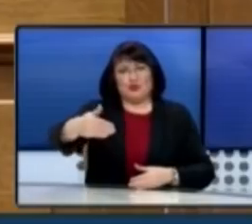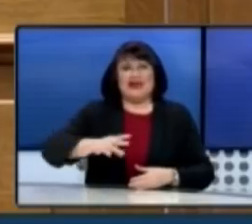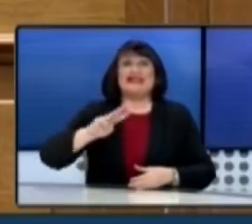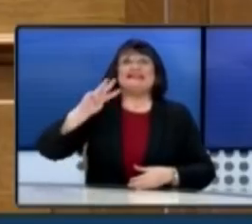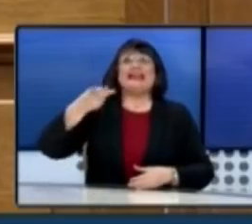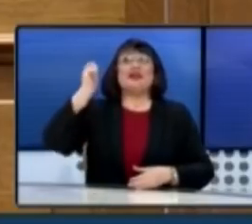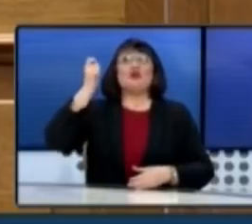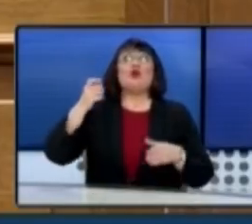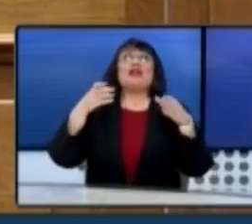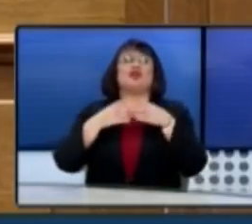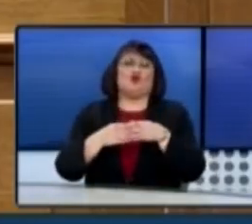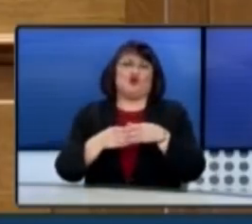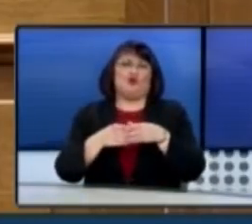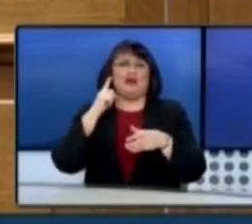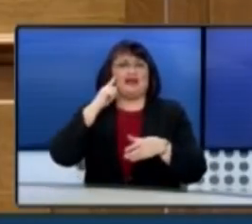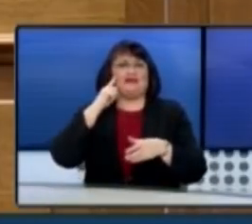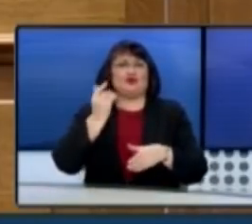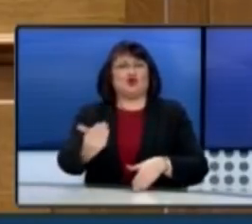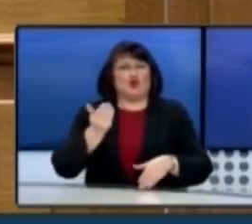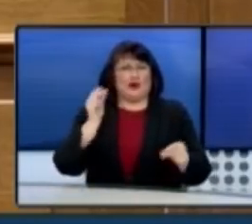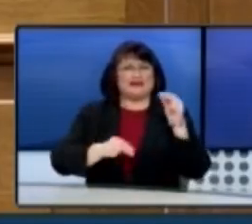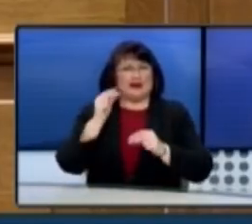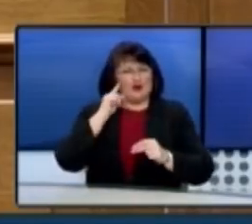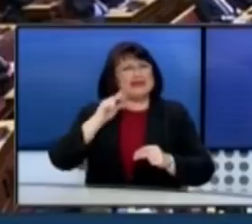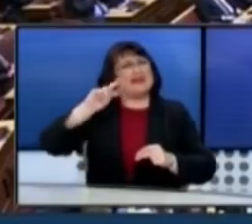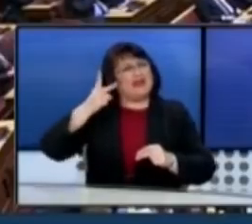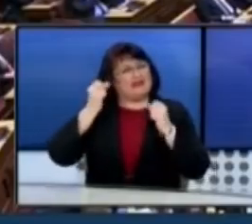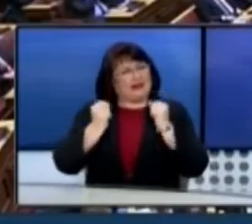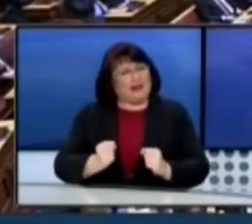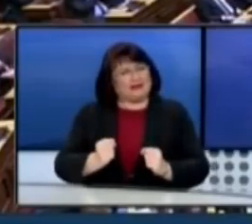είστε τρίτο κόμμα. Αυτός είναι ο λόγος που ζητήσατε εκλογές.